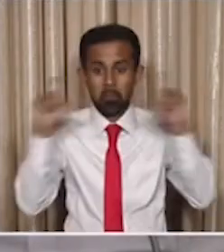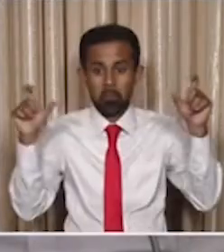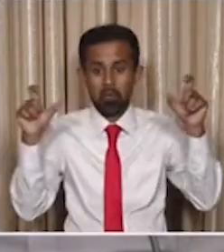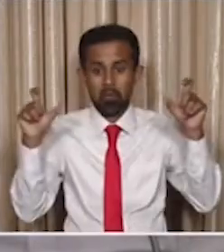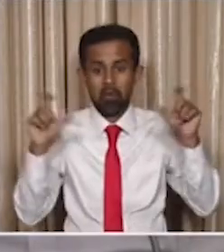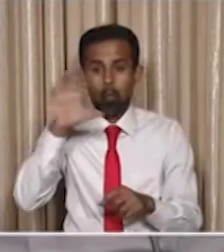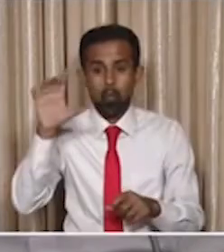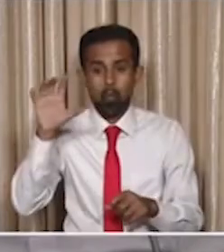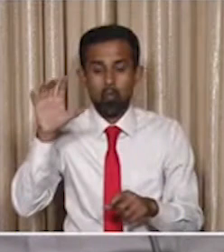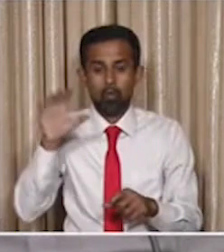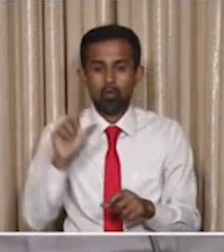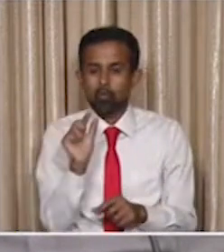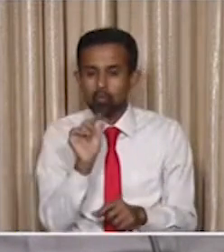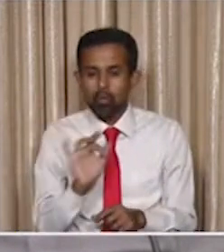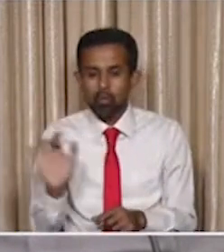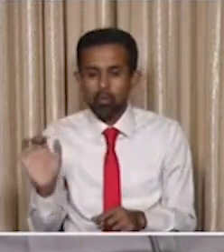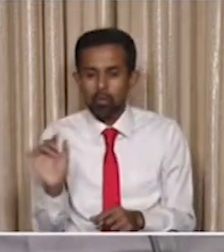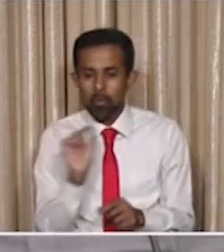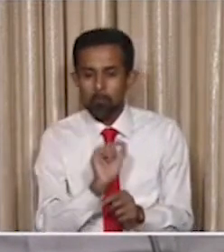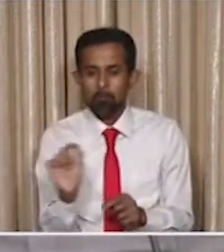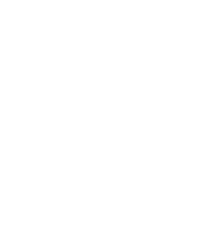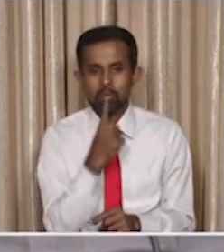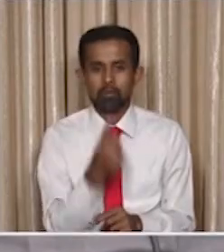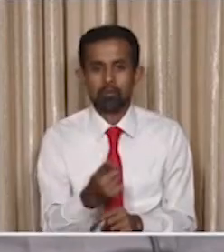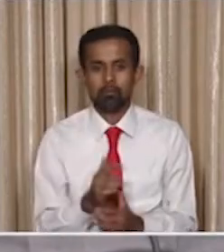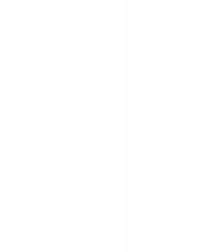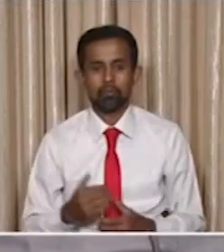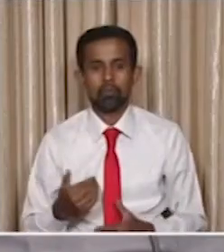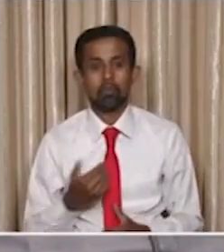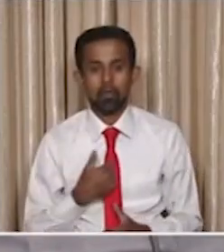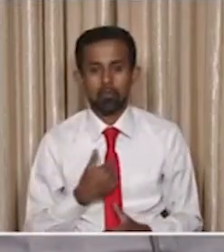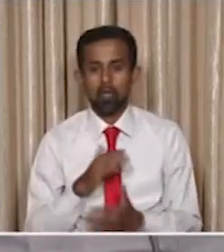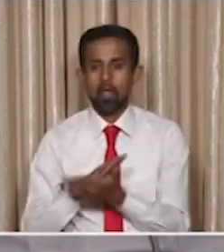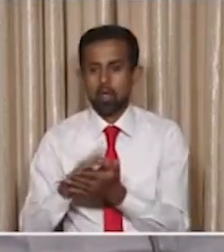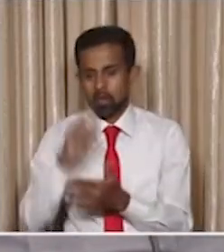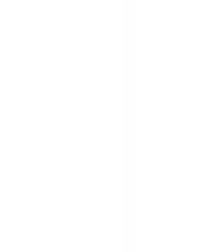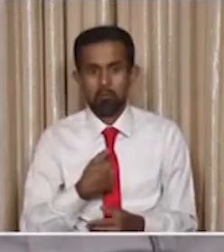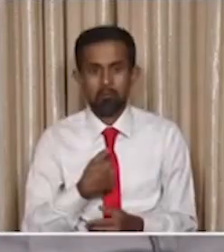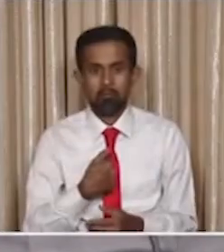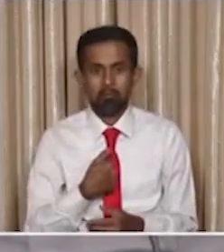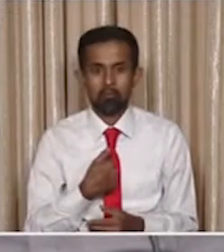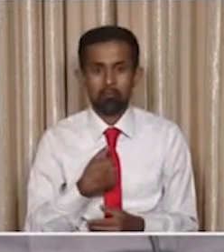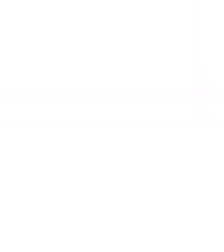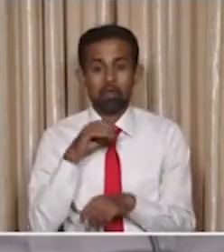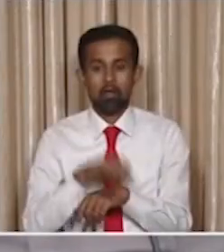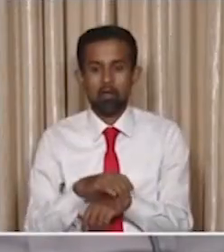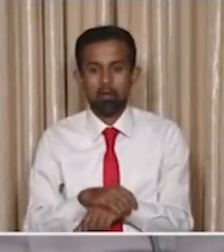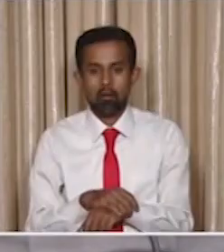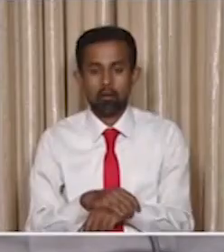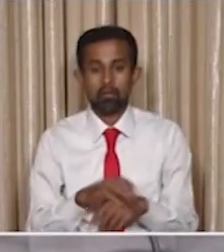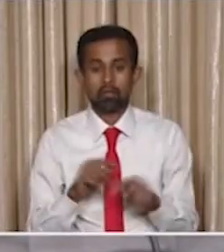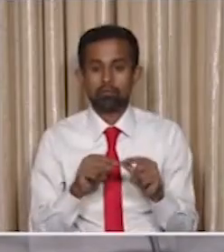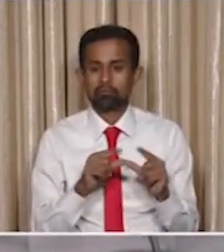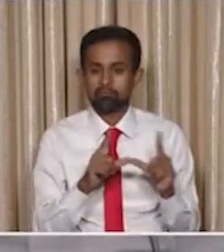ගහලා පොල් ගෙඩි අකුරෙන් කුරුමිණි අකුරෙන් එක පේලියකින් කනගාටුව පළ කරනවා. එතකොට අපේ හෙක්ටර් අපු මතුවටයි මටයි ඒ කල්ලගෙන මේ තියෙන